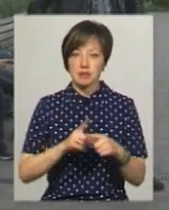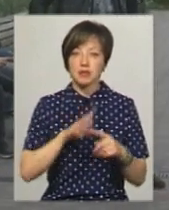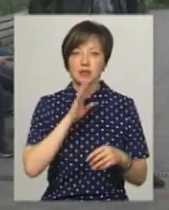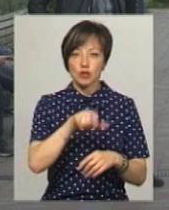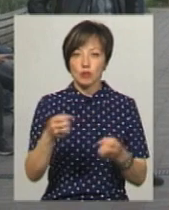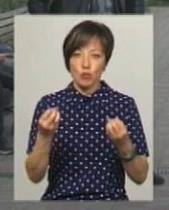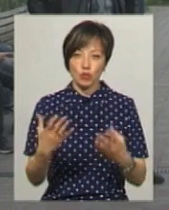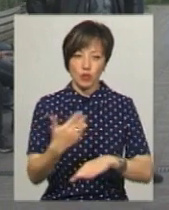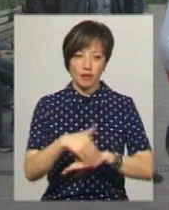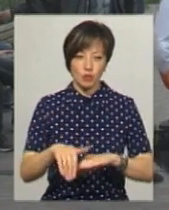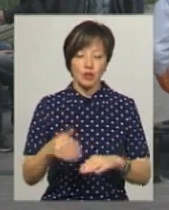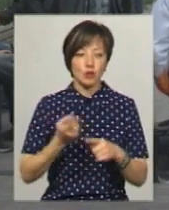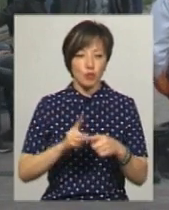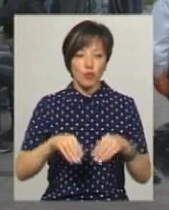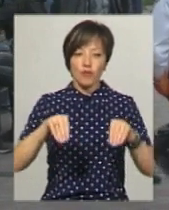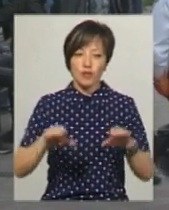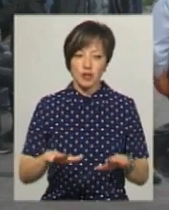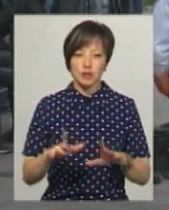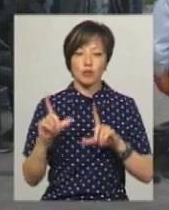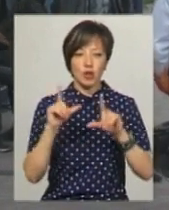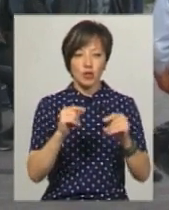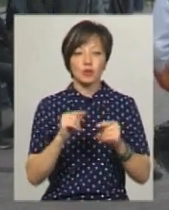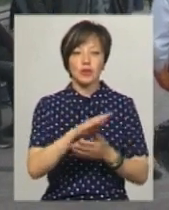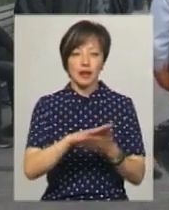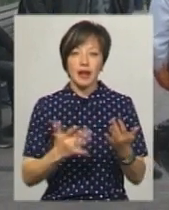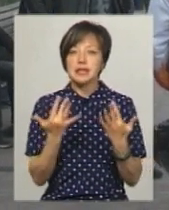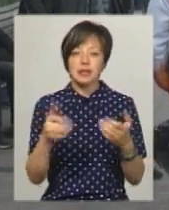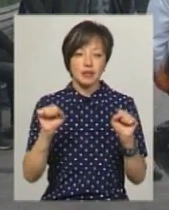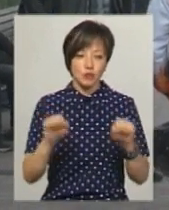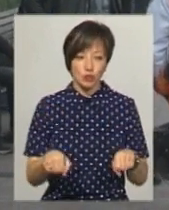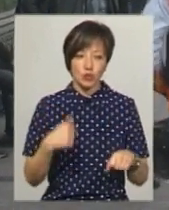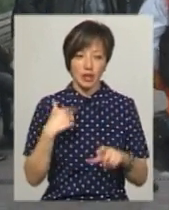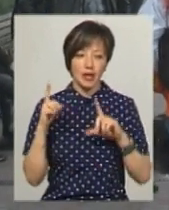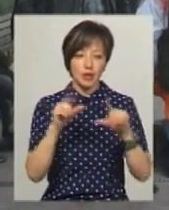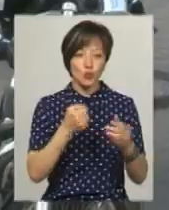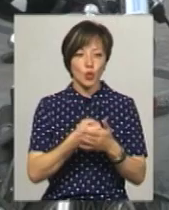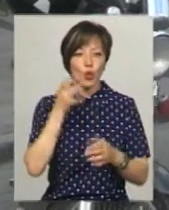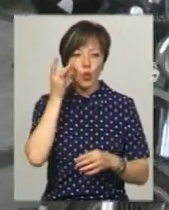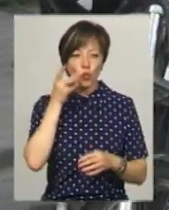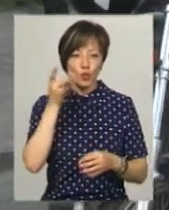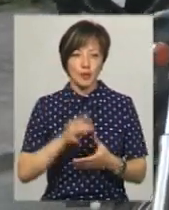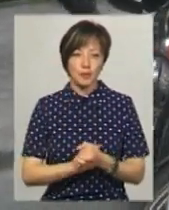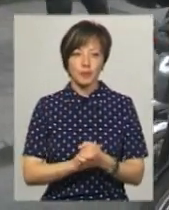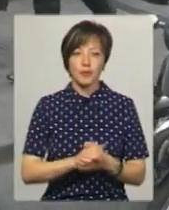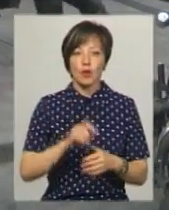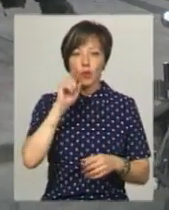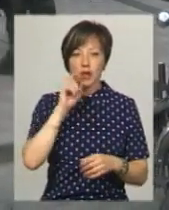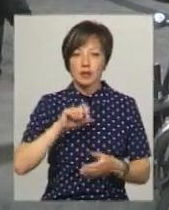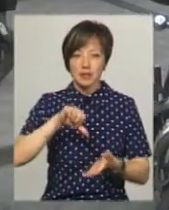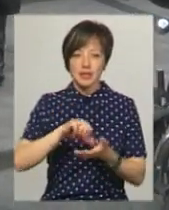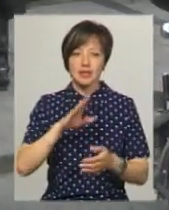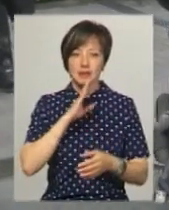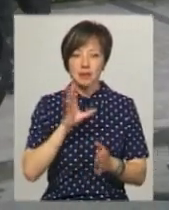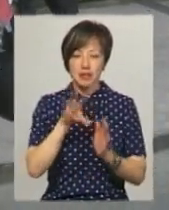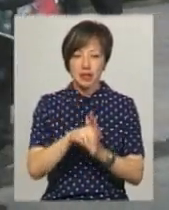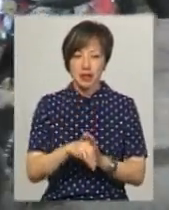дівчатами просто так на вулиці. Тому я вирішила, що поїду далі, скільки зможу. Тому я їду до Румунії. Українська райдерша Ірина Павлюк